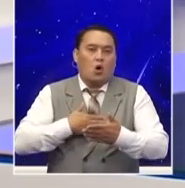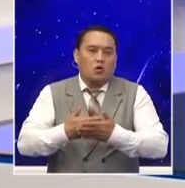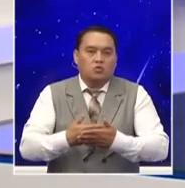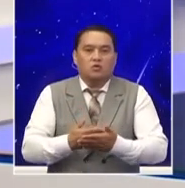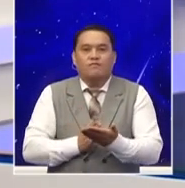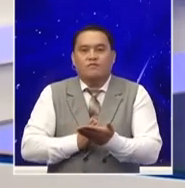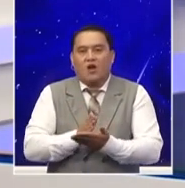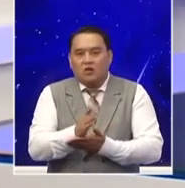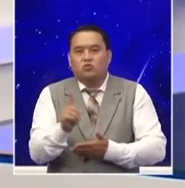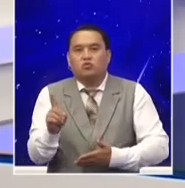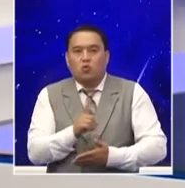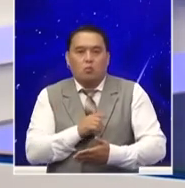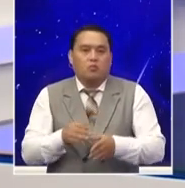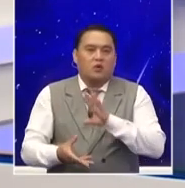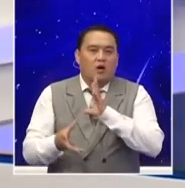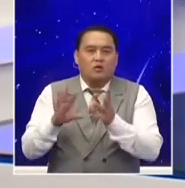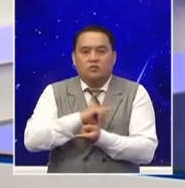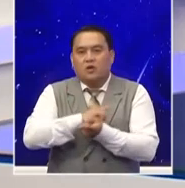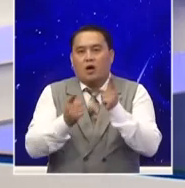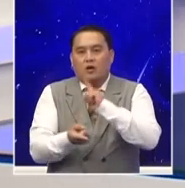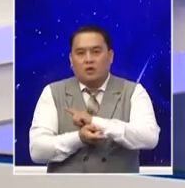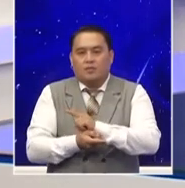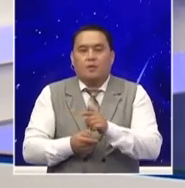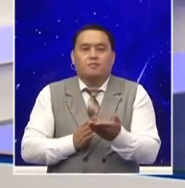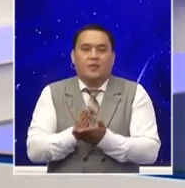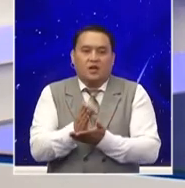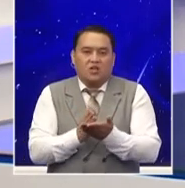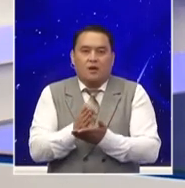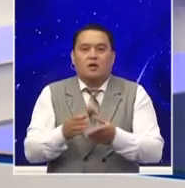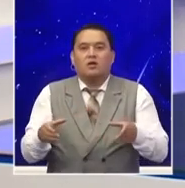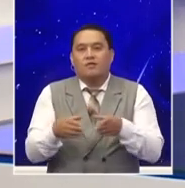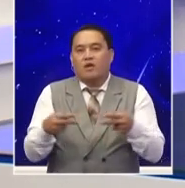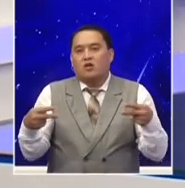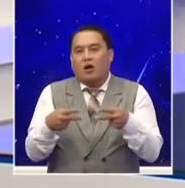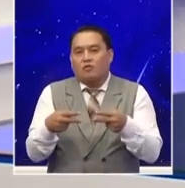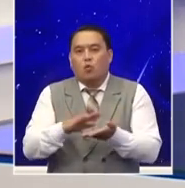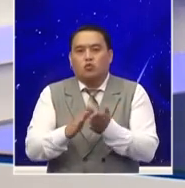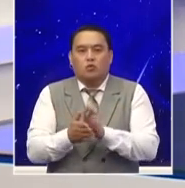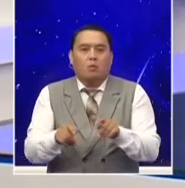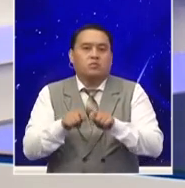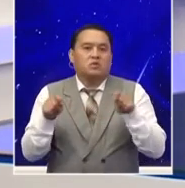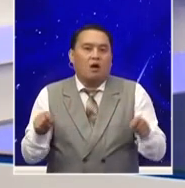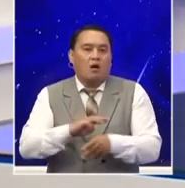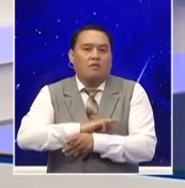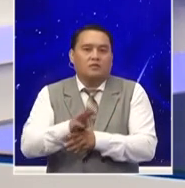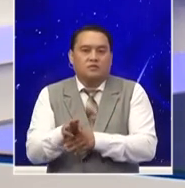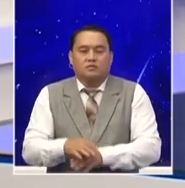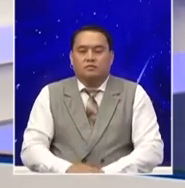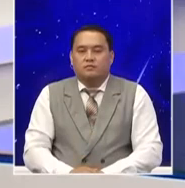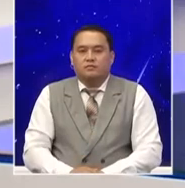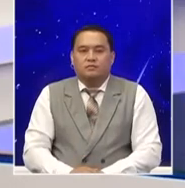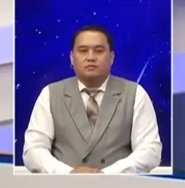гражданской позицией, который приведет к перезагрузке правящей партии. А равные условия для всех участников позволят объективно оценить